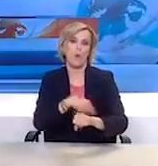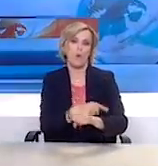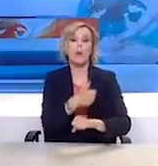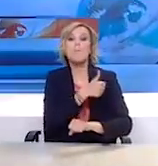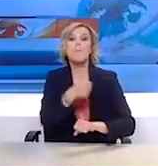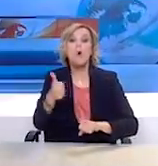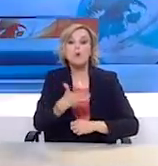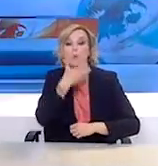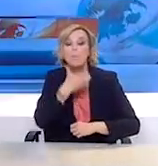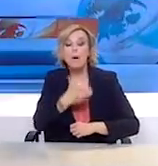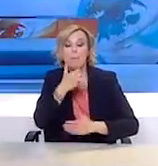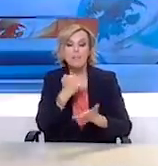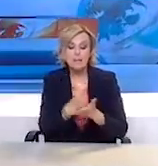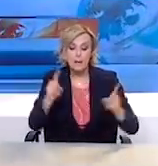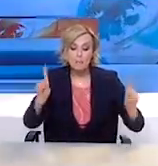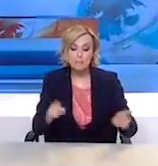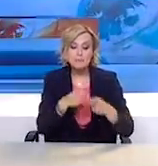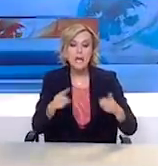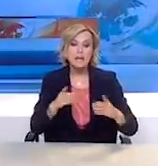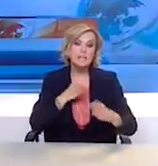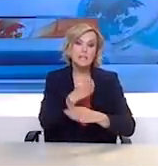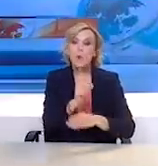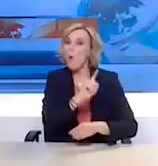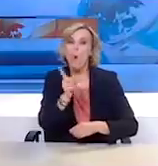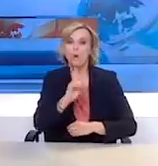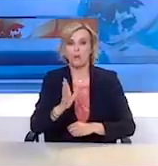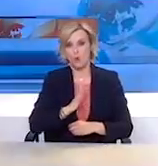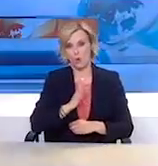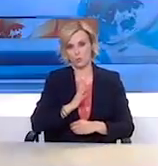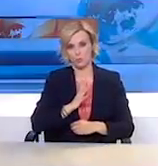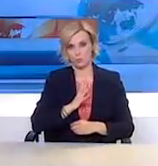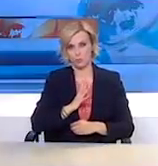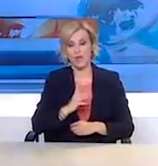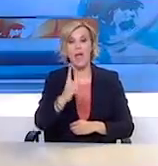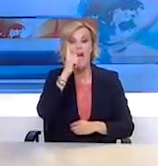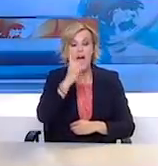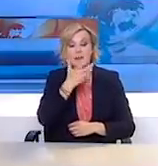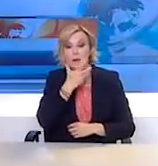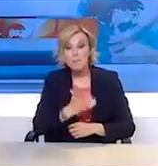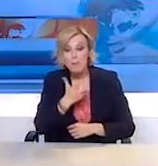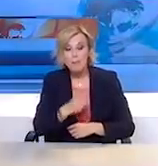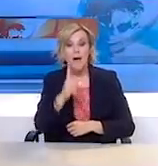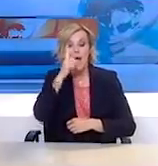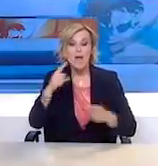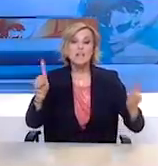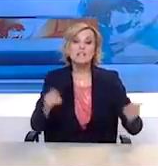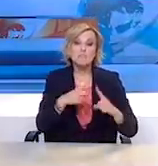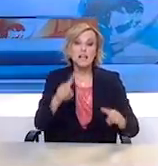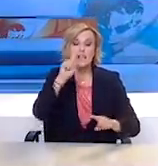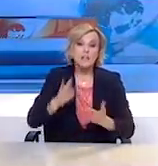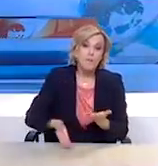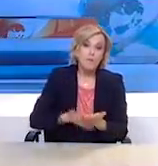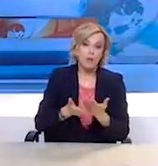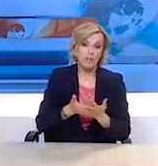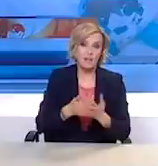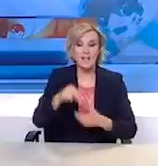τους ιερείς και το απολύτως αναγκαίο προσωπικό των ναών, δηλαδή για έναν ψάλτη και έναν νεοκόρο. Η ναή μας θα